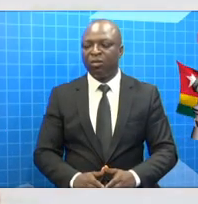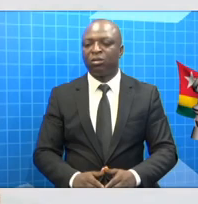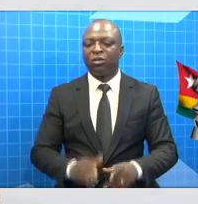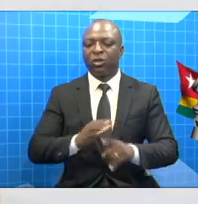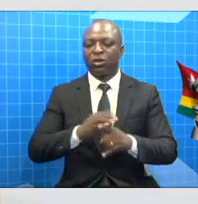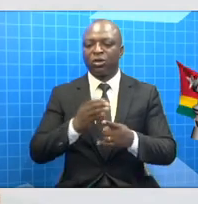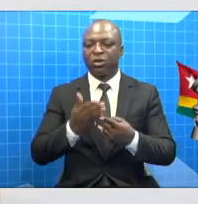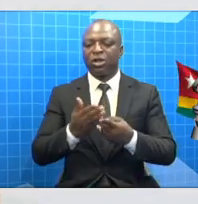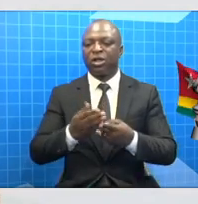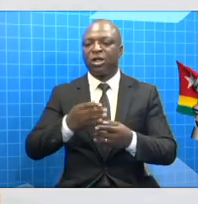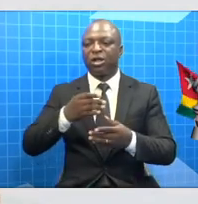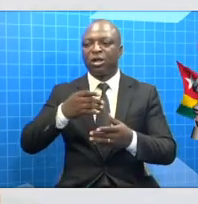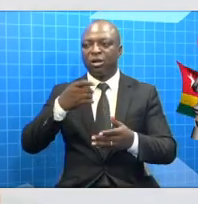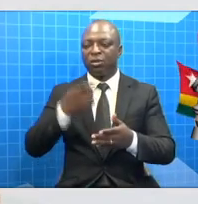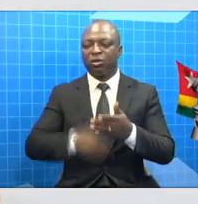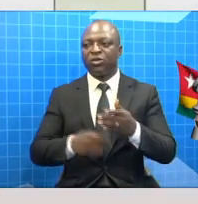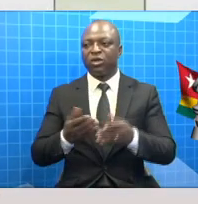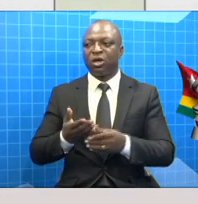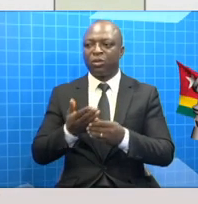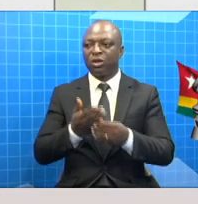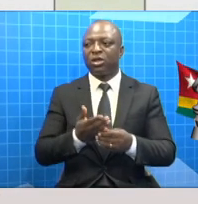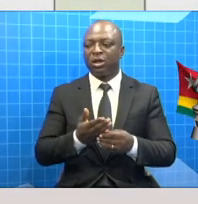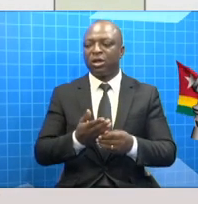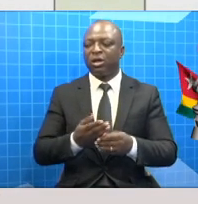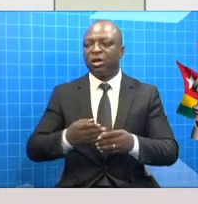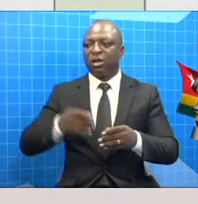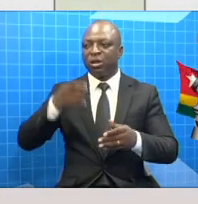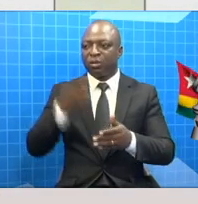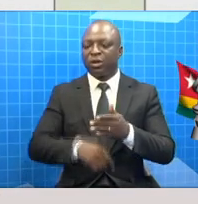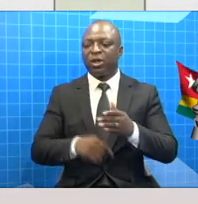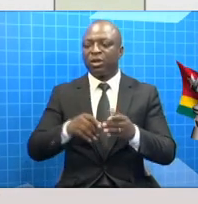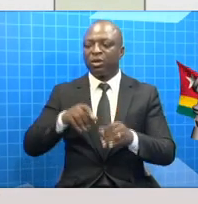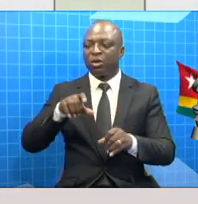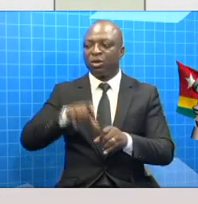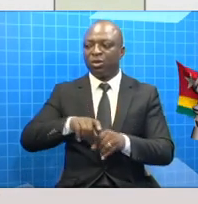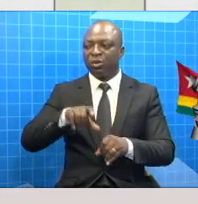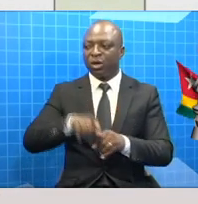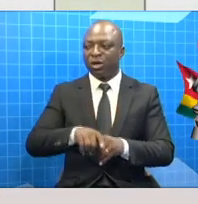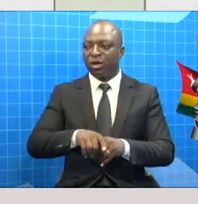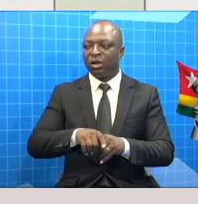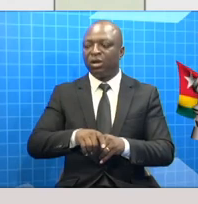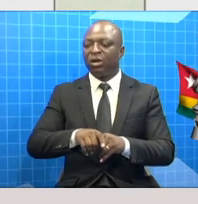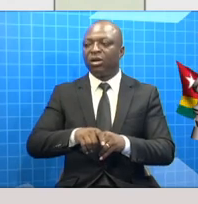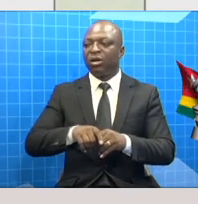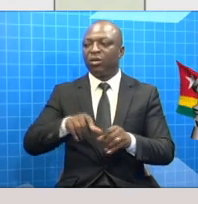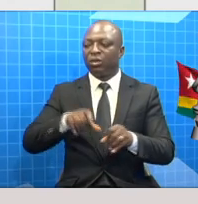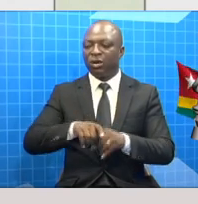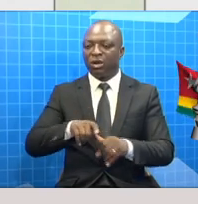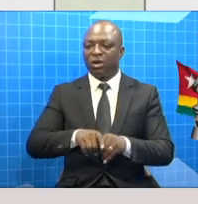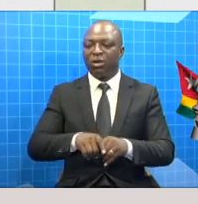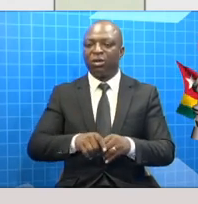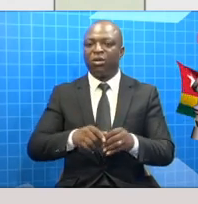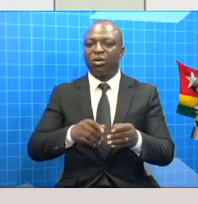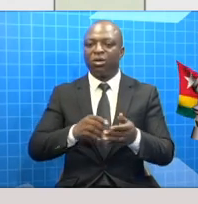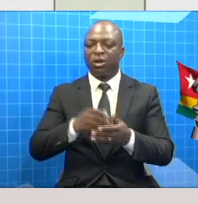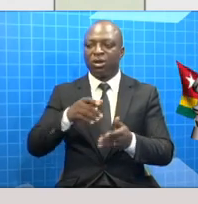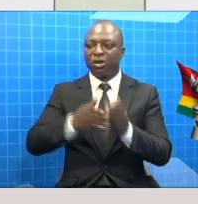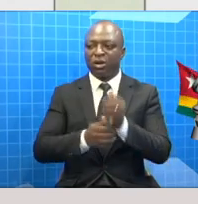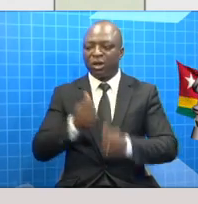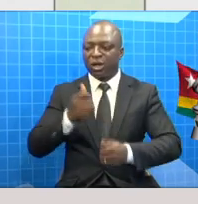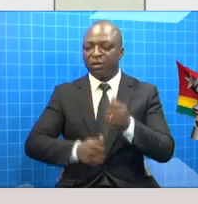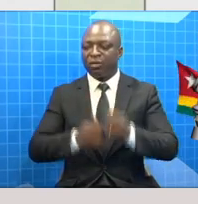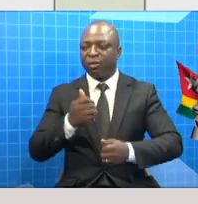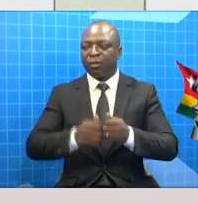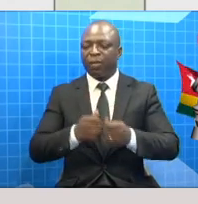Concernant les produits importés, les prix de l'huile végétale, du lait, de la farine de blé et des concentrés